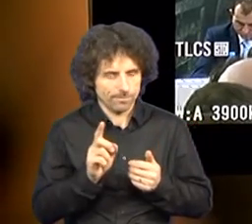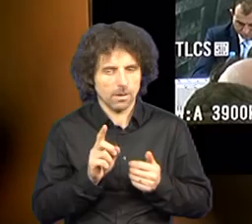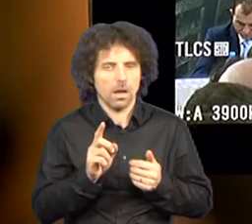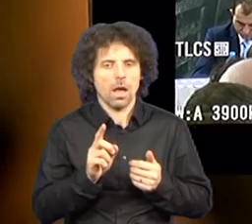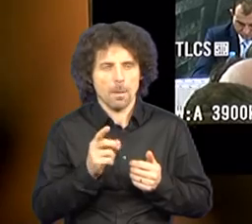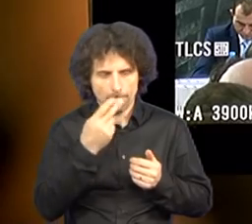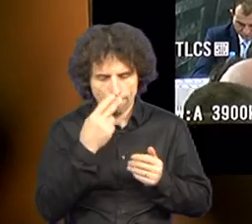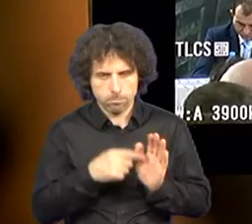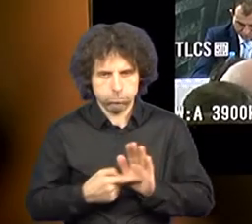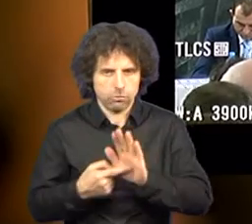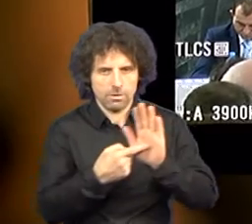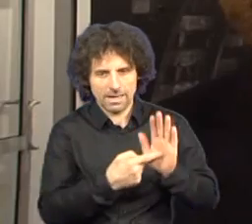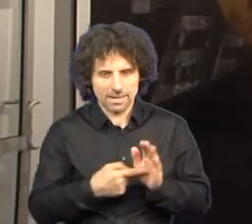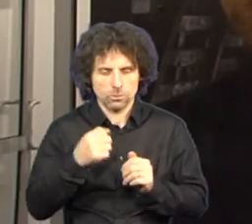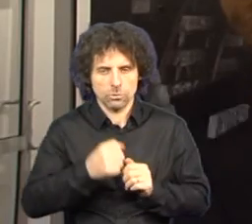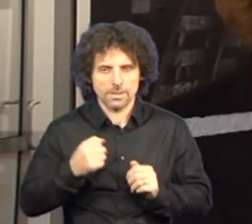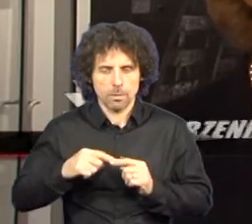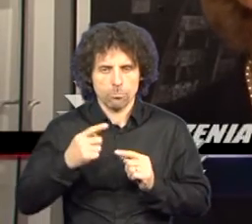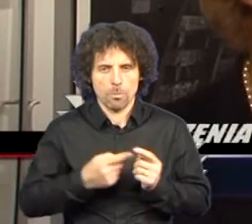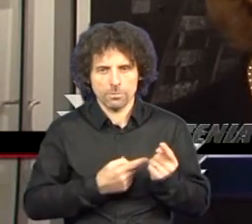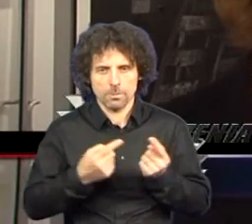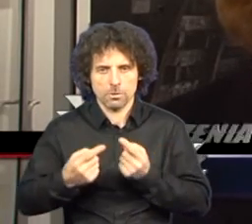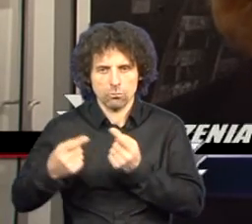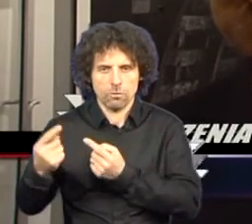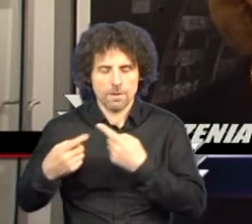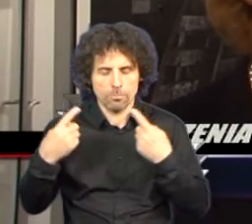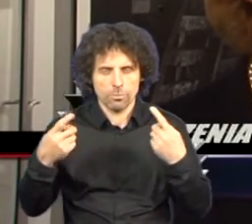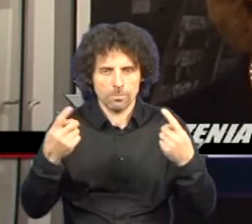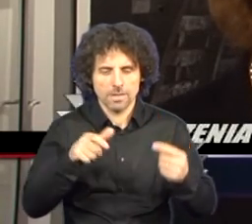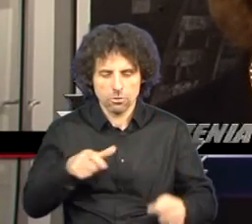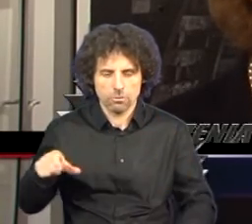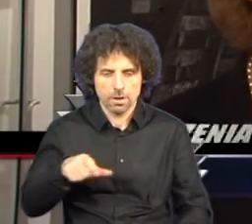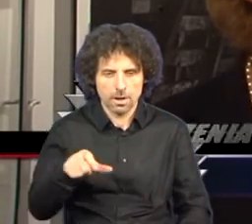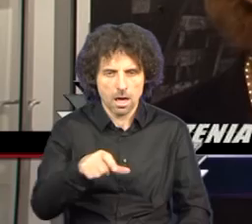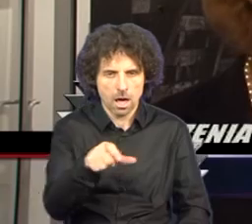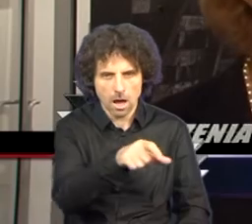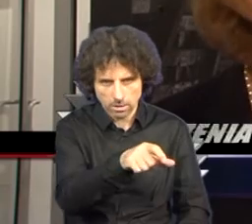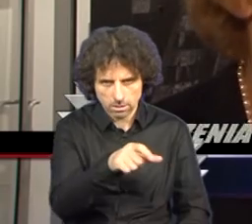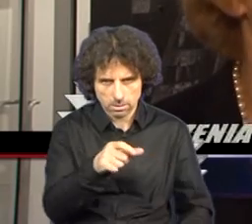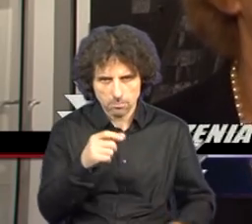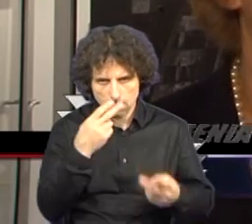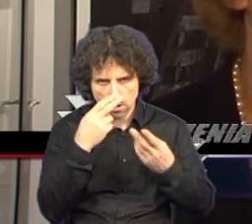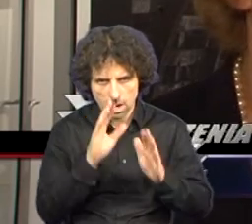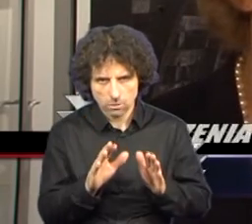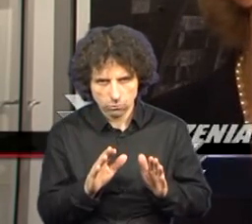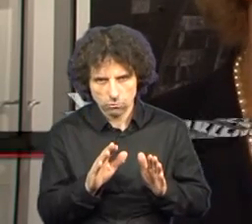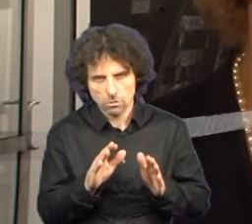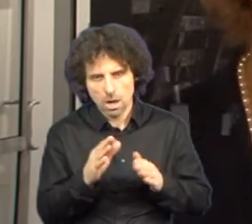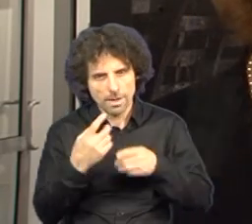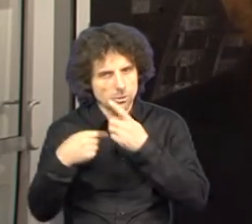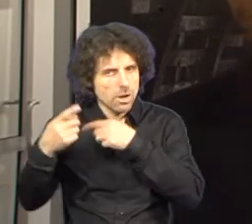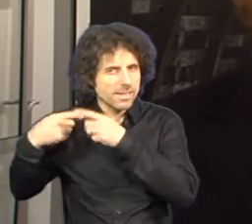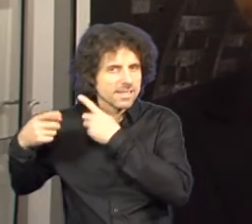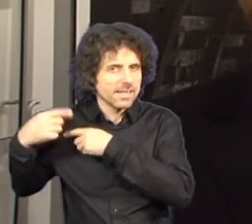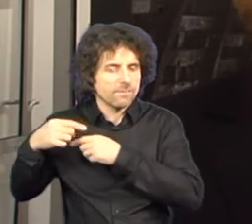eksponowania turystyki poprzemysłowej, eksponowania szlaku, który pokazuje przecież dziedzictwo